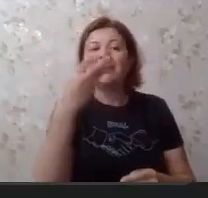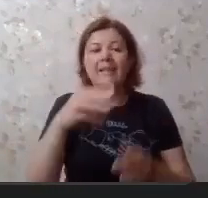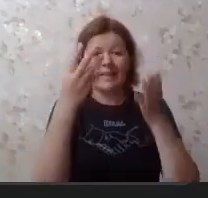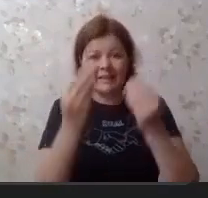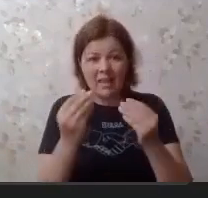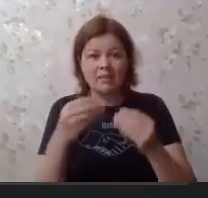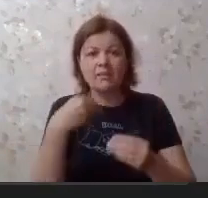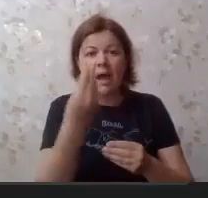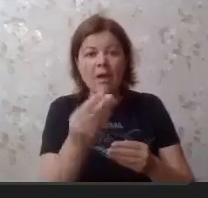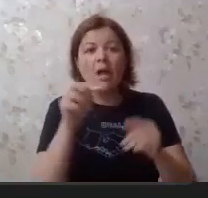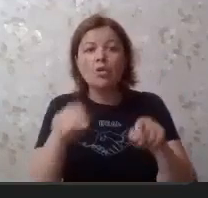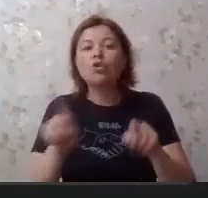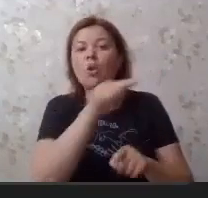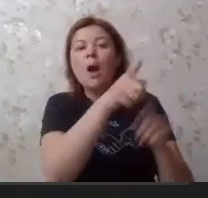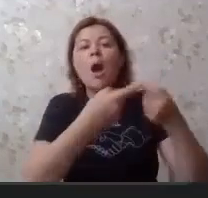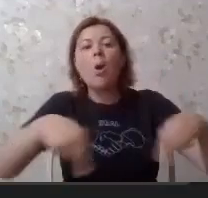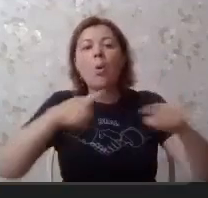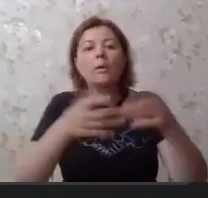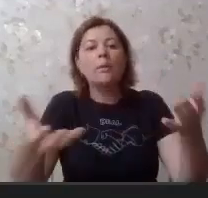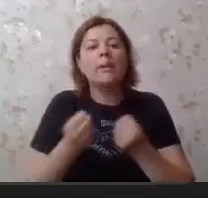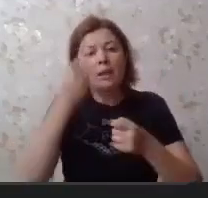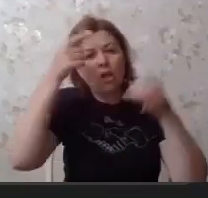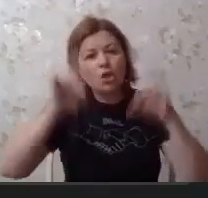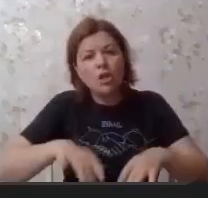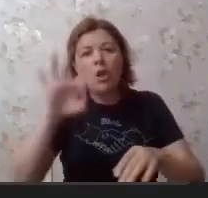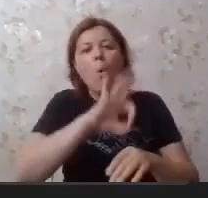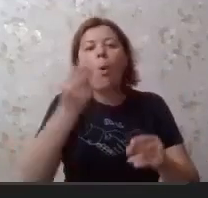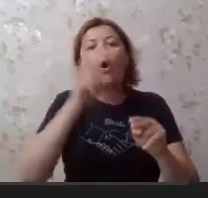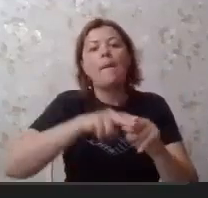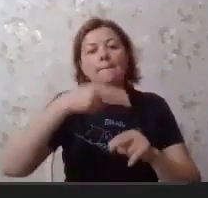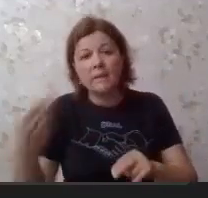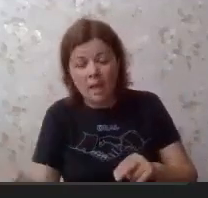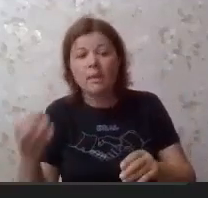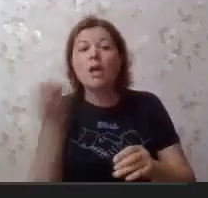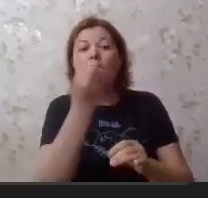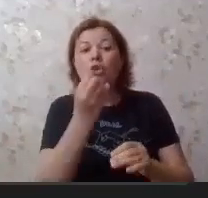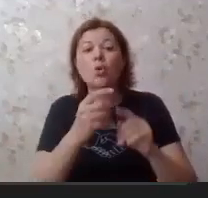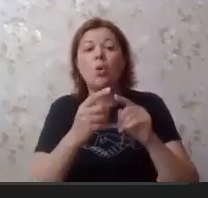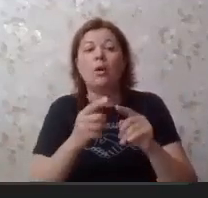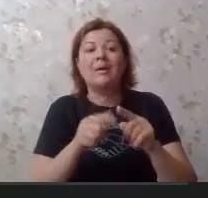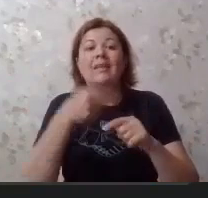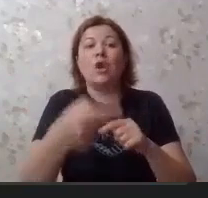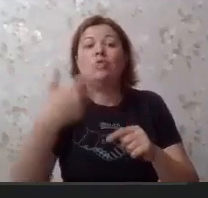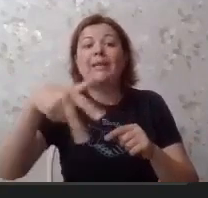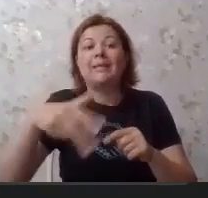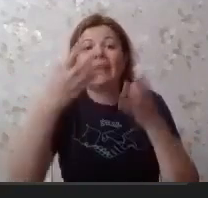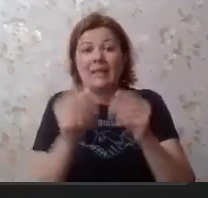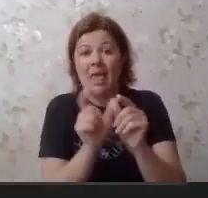орган принял решение о выплате компенсации, еще 30 дней, так сказать, на перечисление этих средств